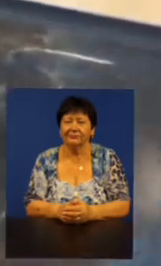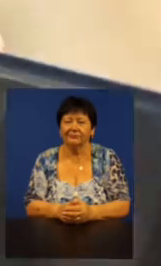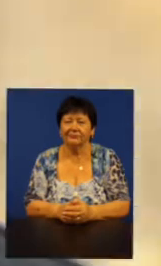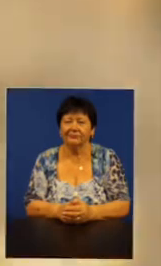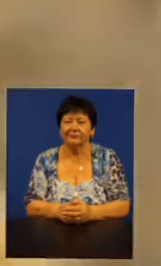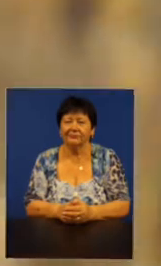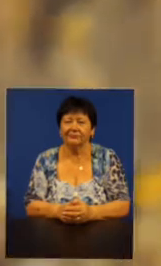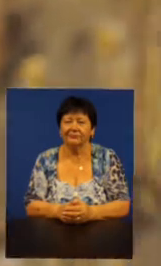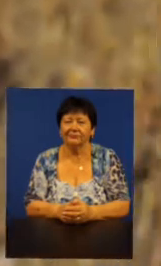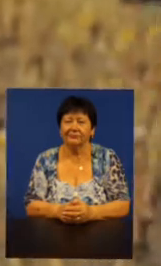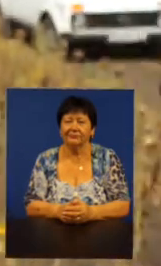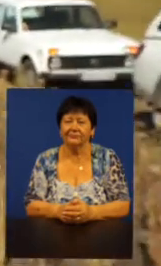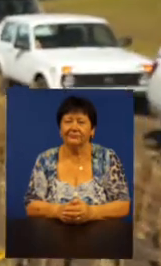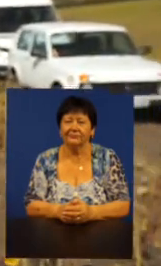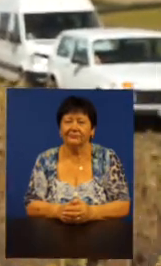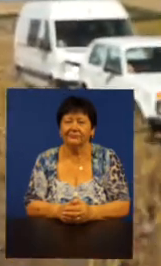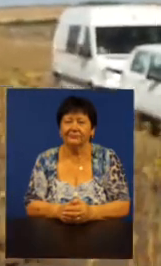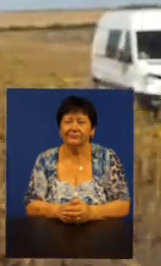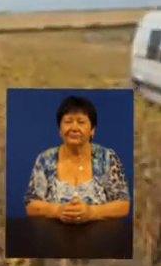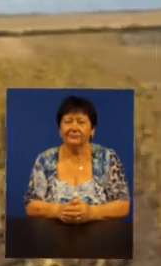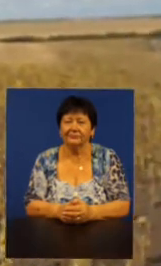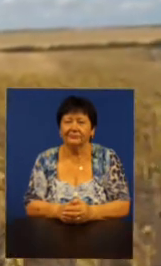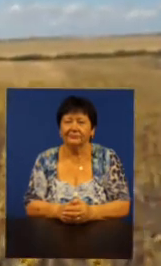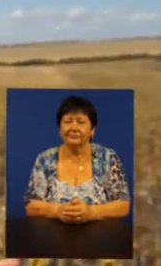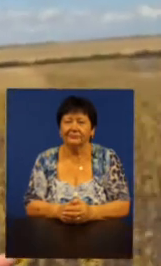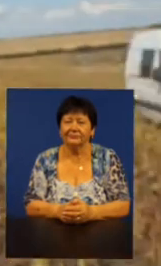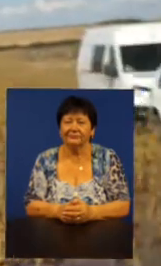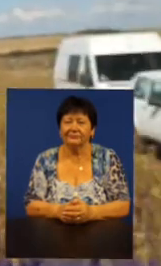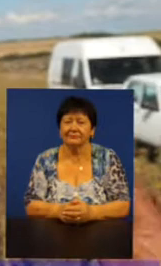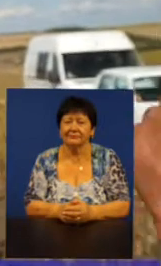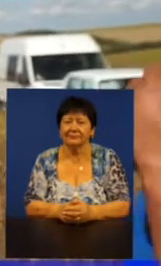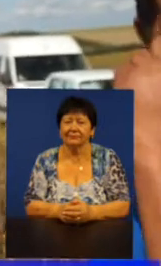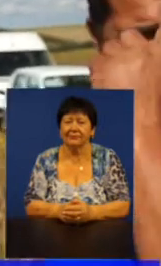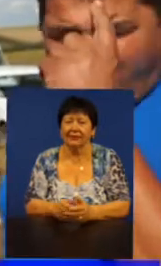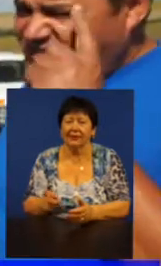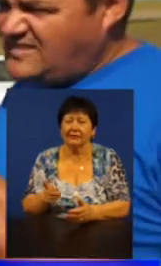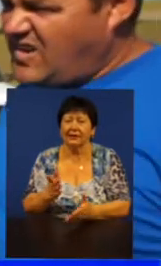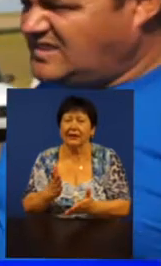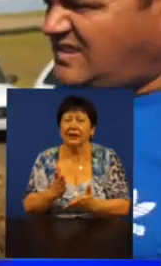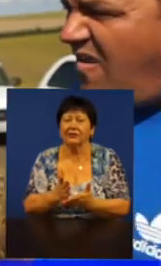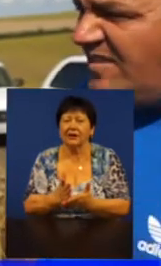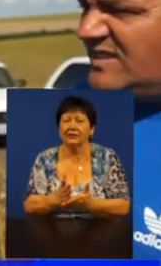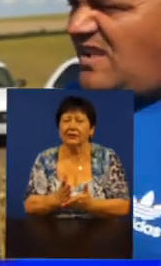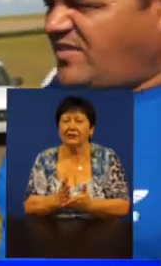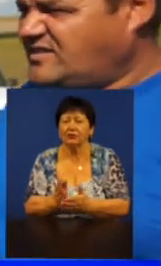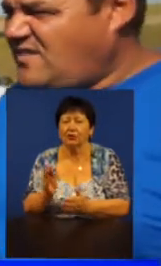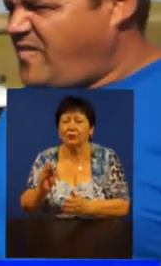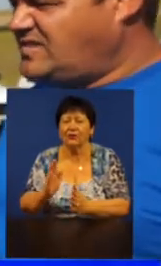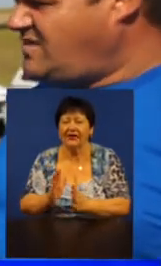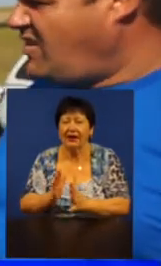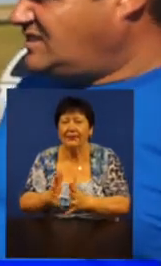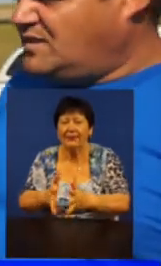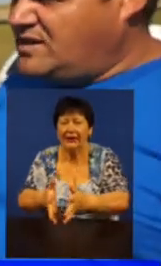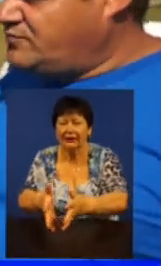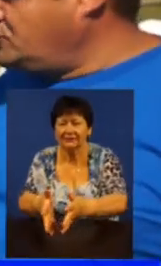Da, dar cum o să stai, eu nu știu, el dacă vierge, el dacă l-a făcut în brază, și l-a lăsat sus,